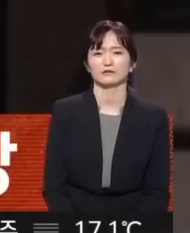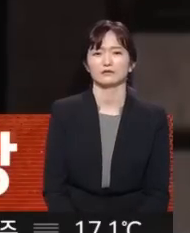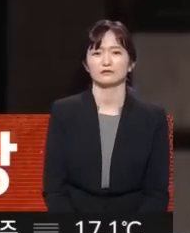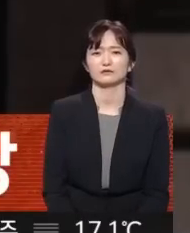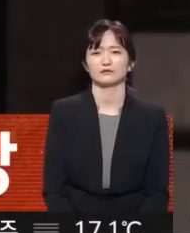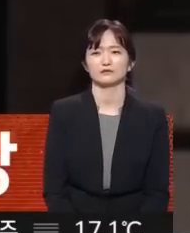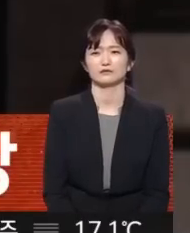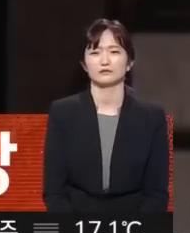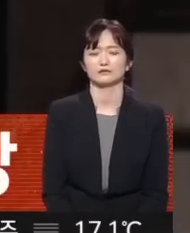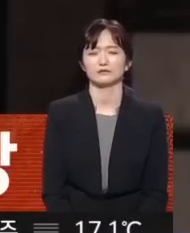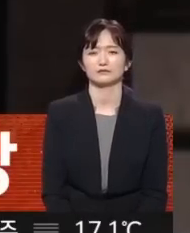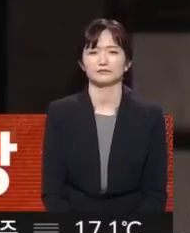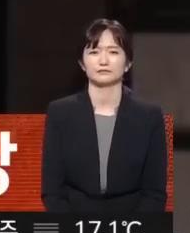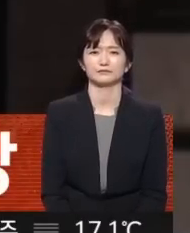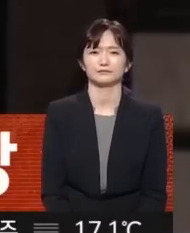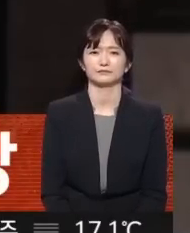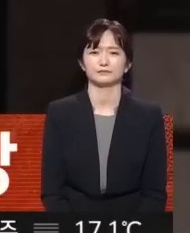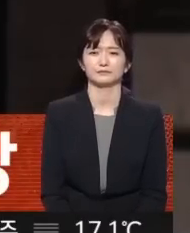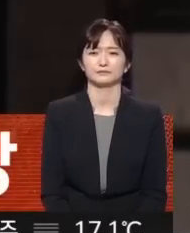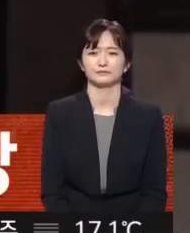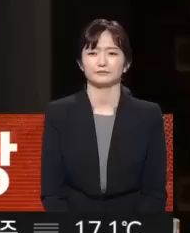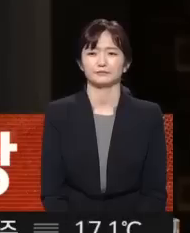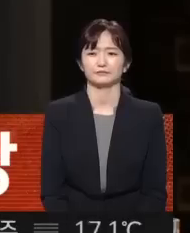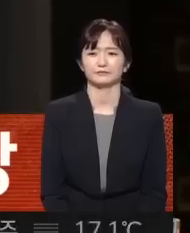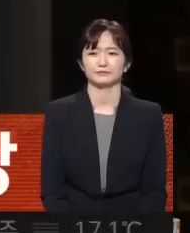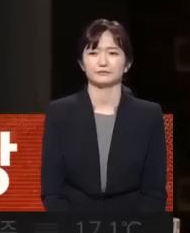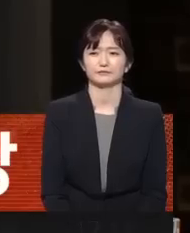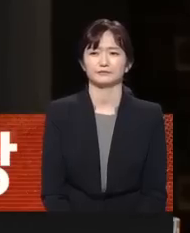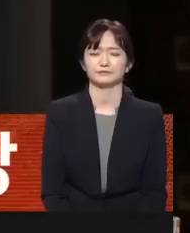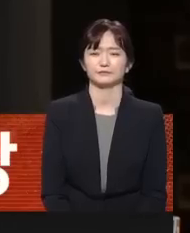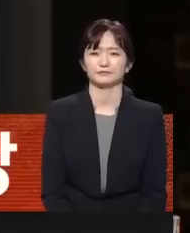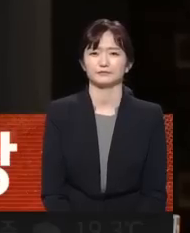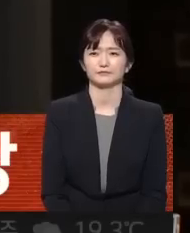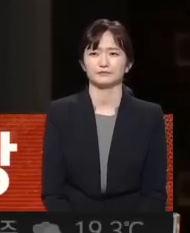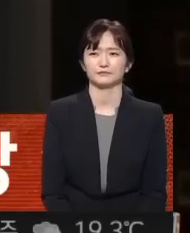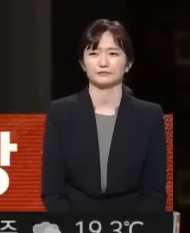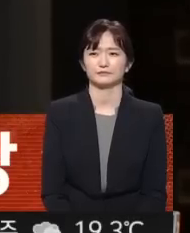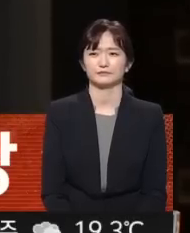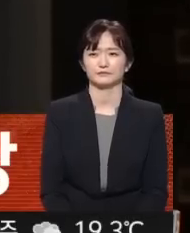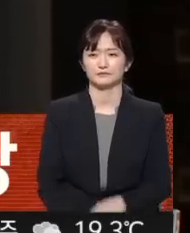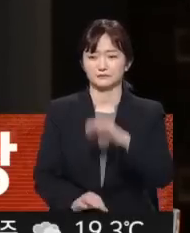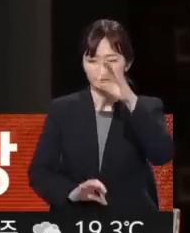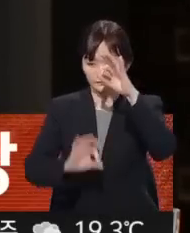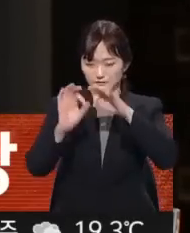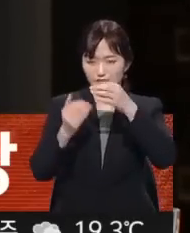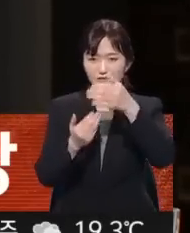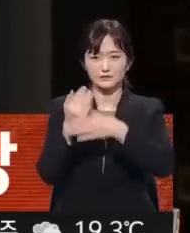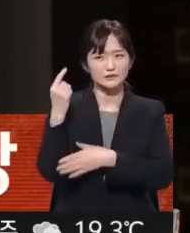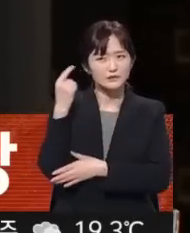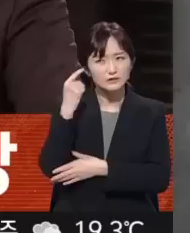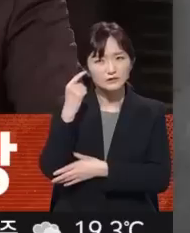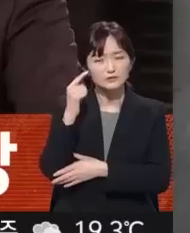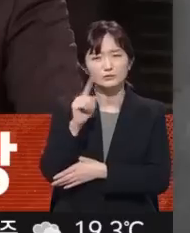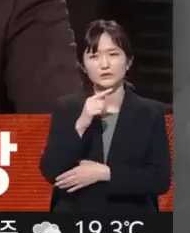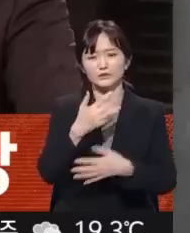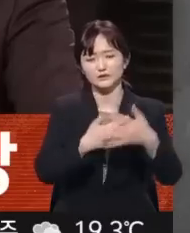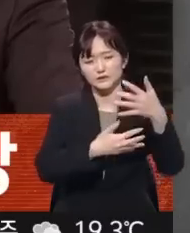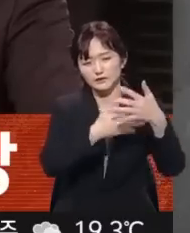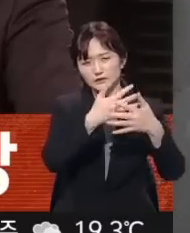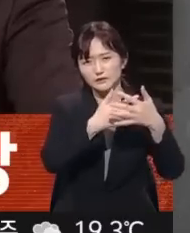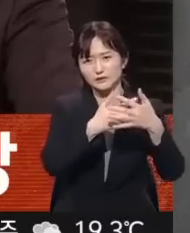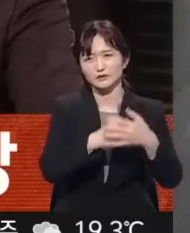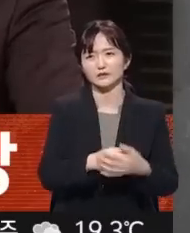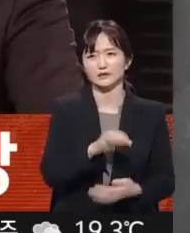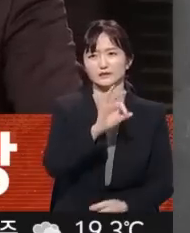하는데 정말 기가 막힙니다 저는이 사건 딱 듣고 나서 영화 정확 딱 들어맞는 건 아닌데 영화